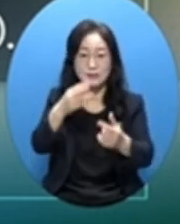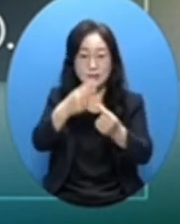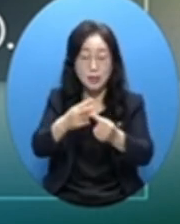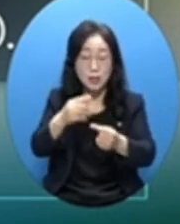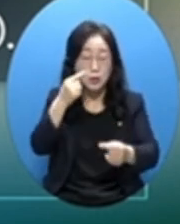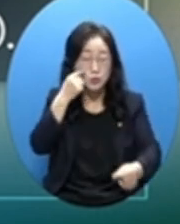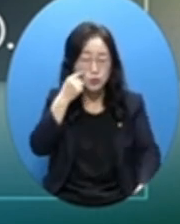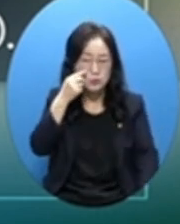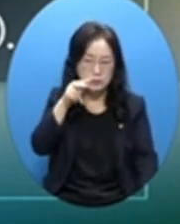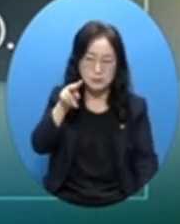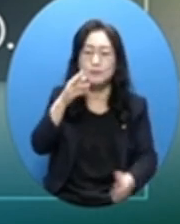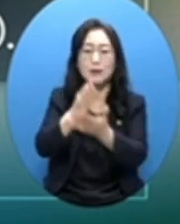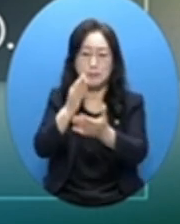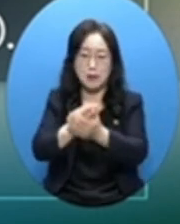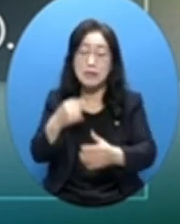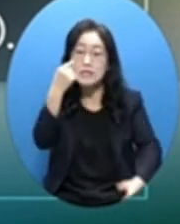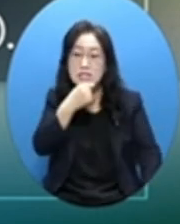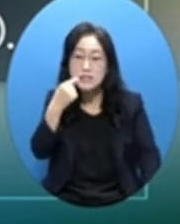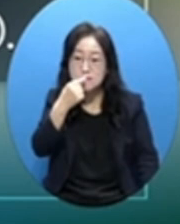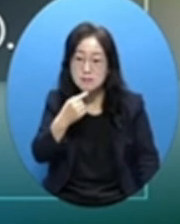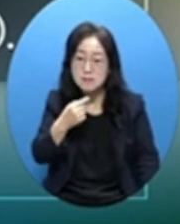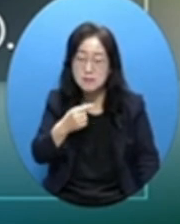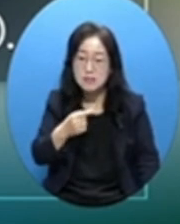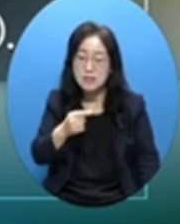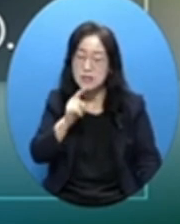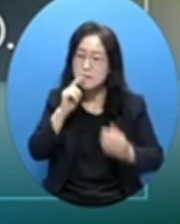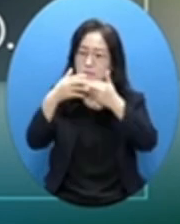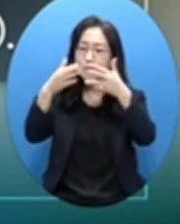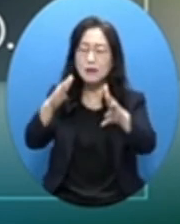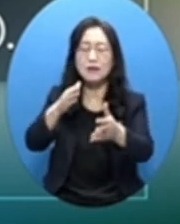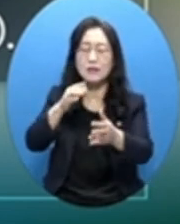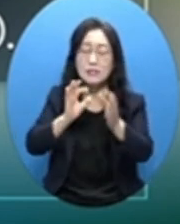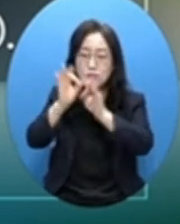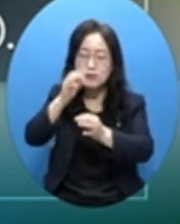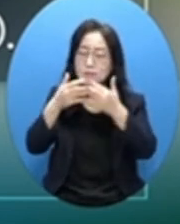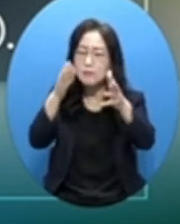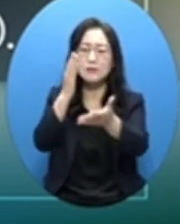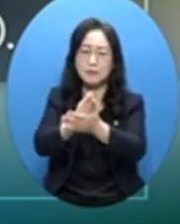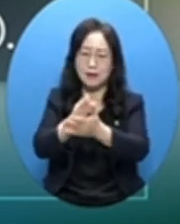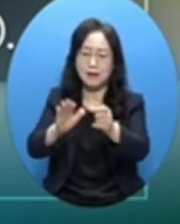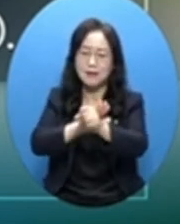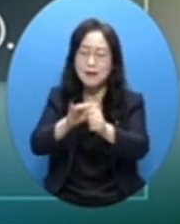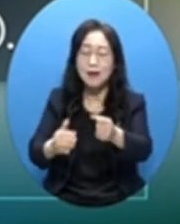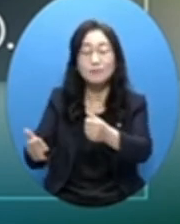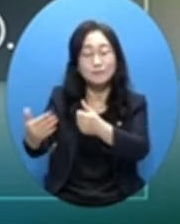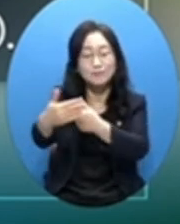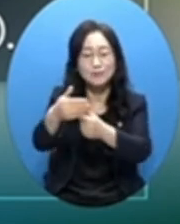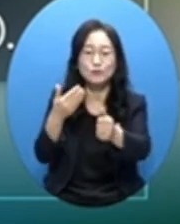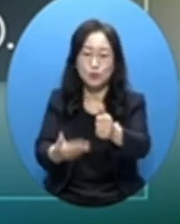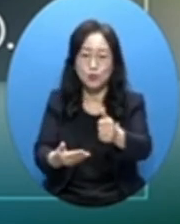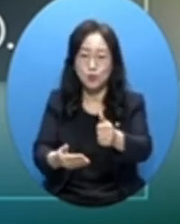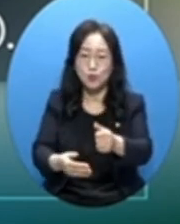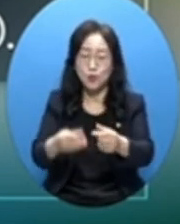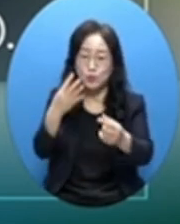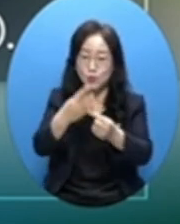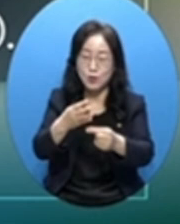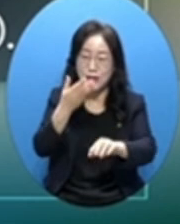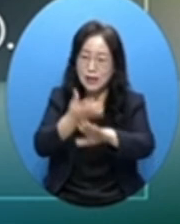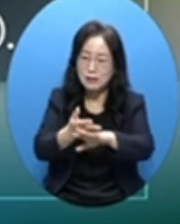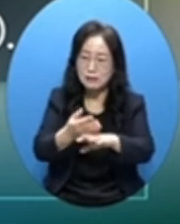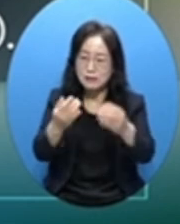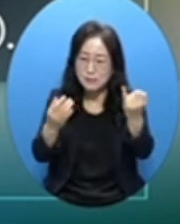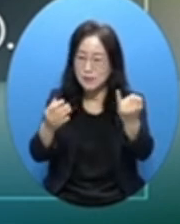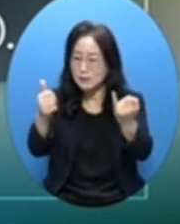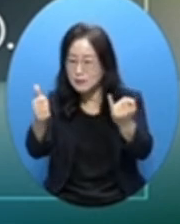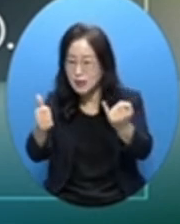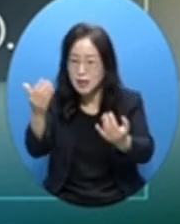흠을 보지 말며 입이 있어도 실수를 말하지 말아라. 늘 사랑으로 감싸 주어라. 넷째, 아내나 남편을 다른 사람과 절대 비교하지